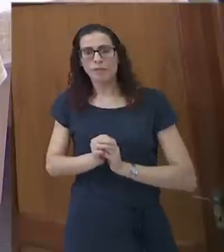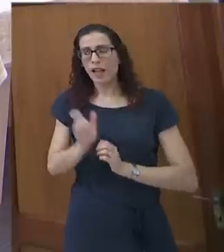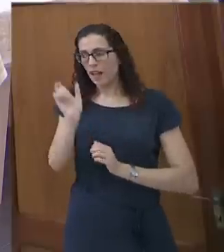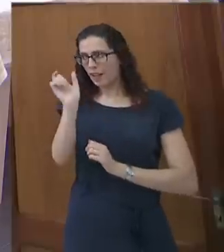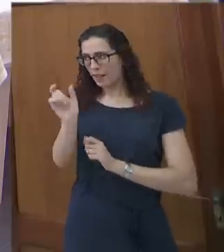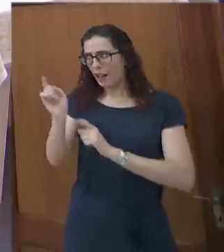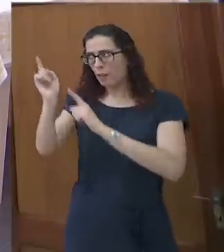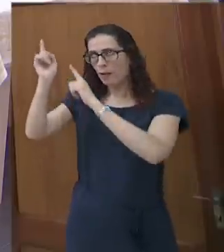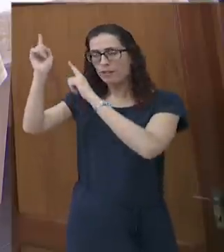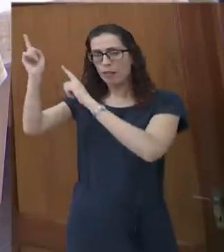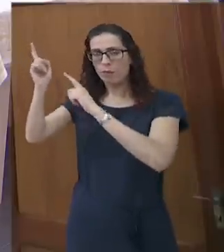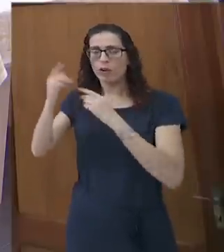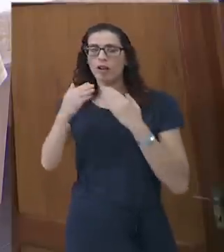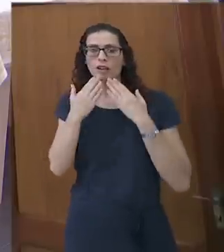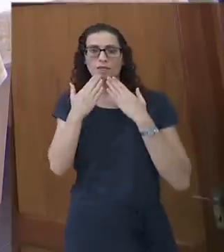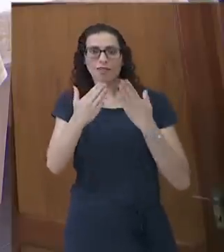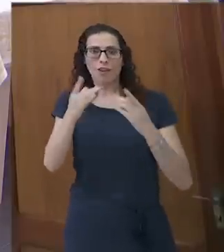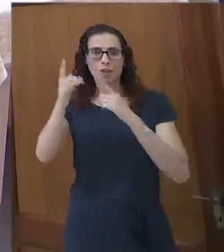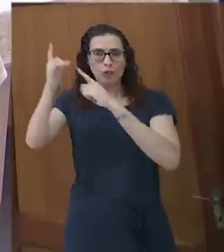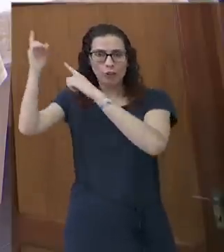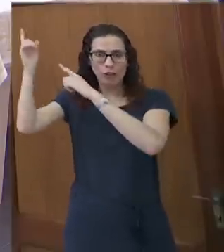tal-mulej.